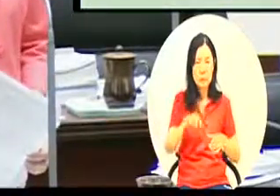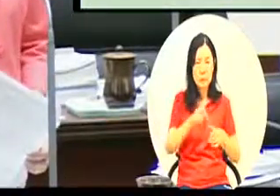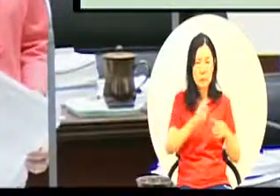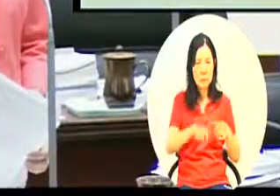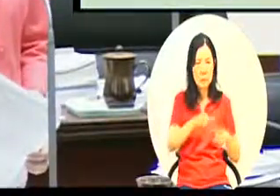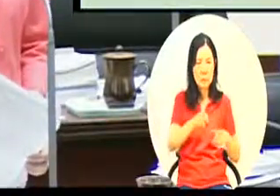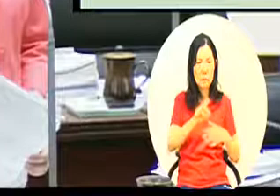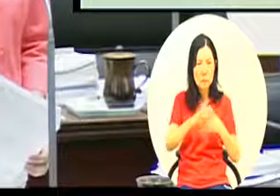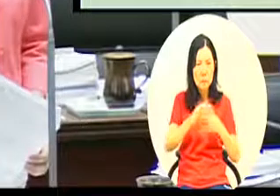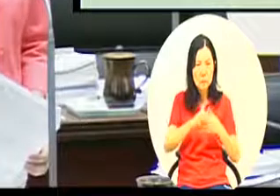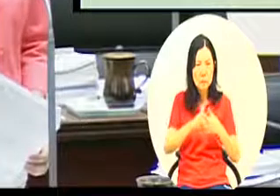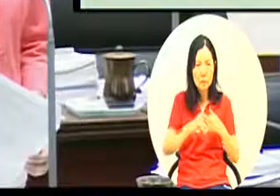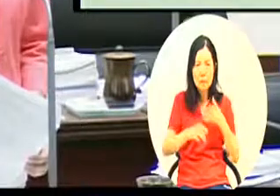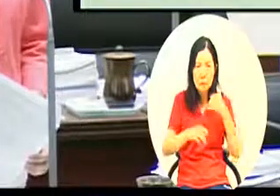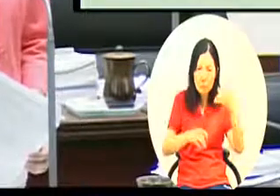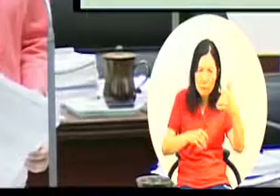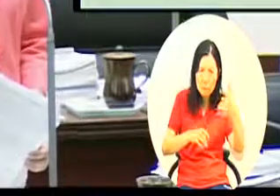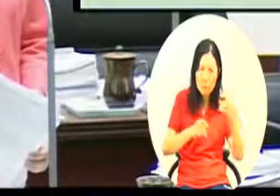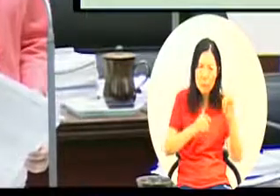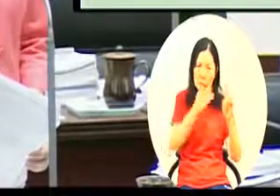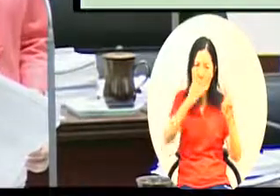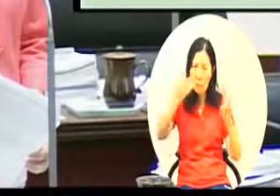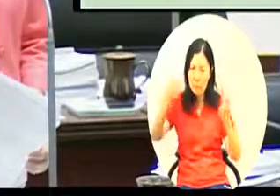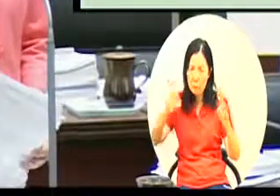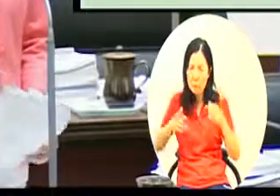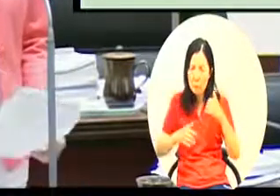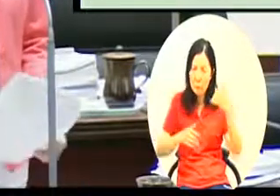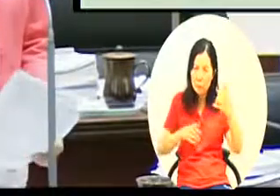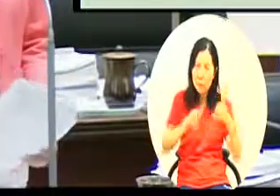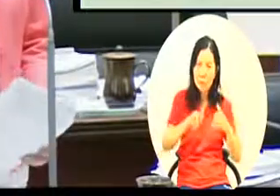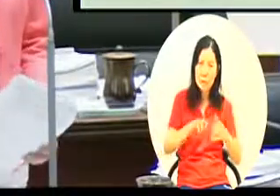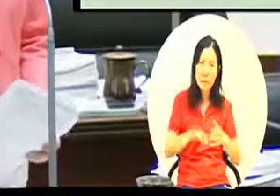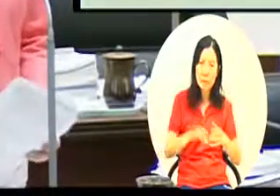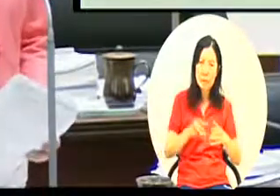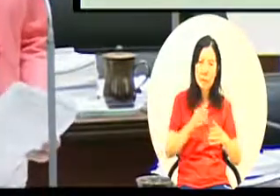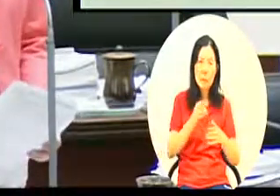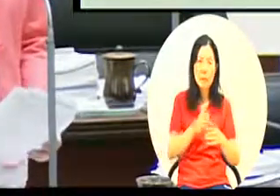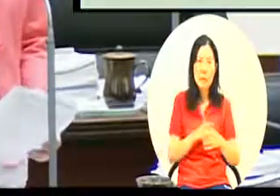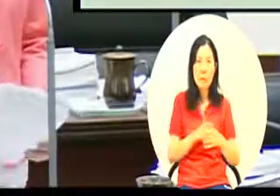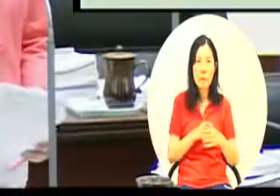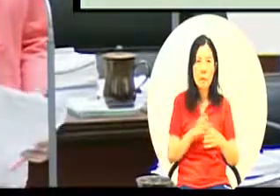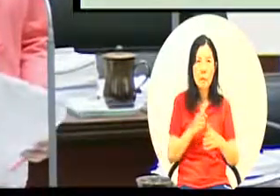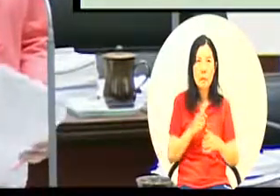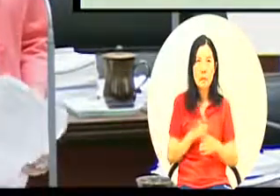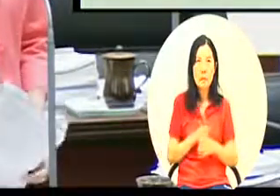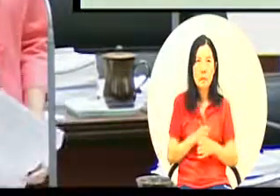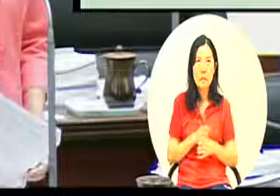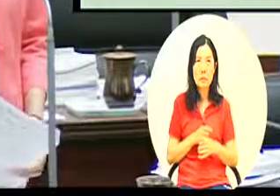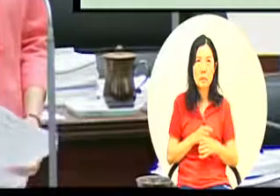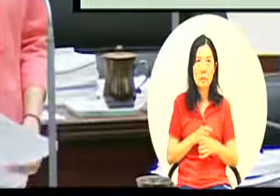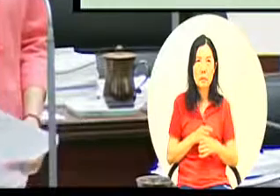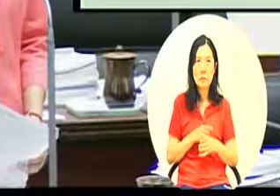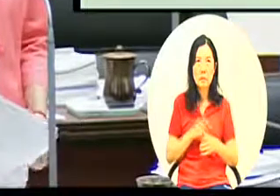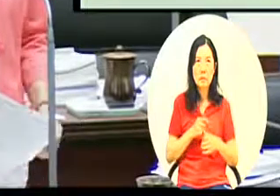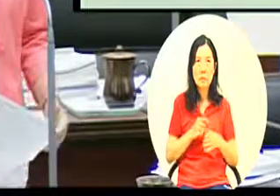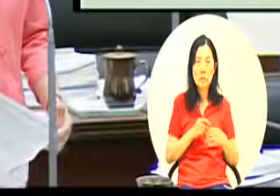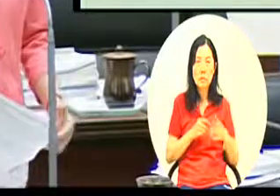着去打1999这个电话，结果我们1999呢，他只要我们的投诉人